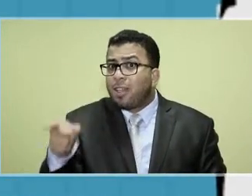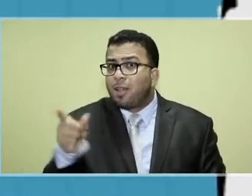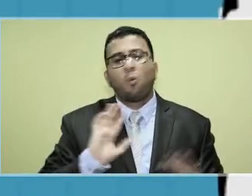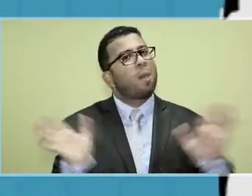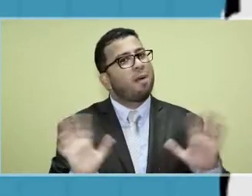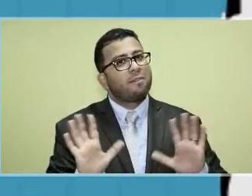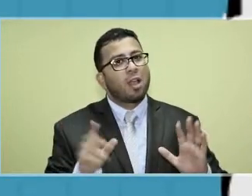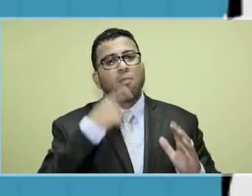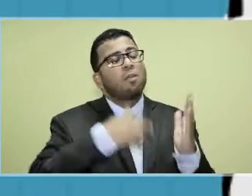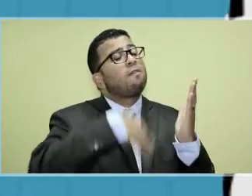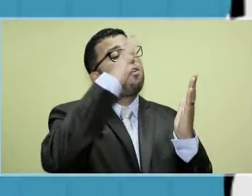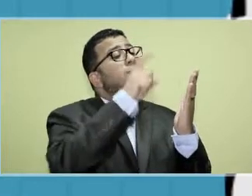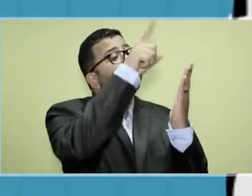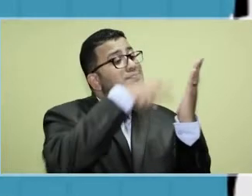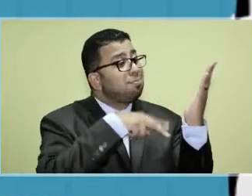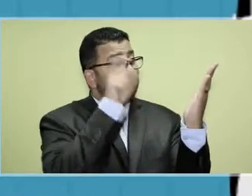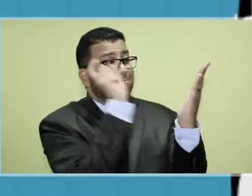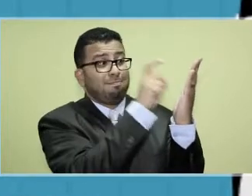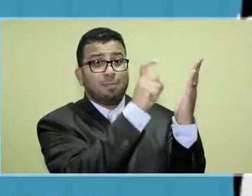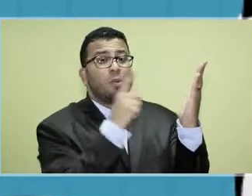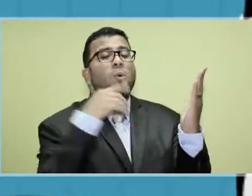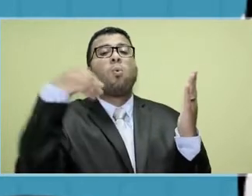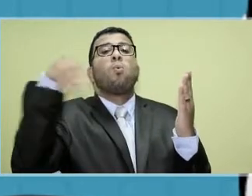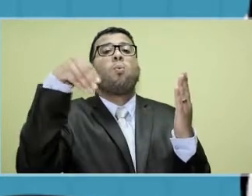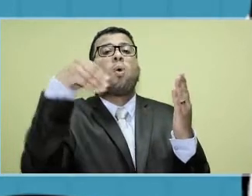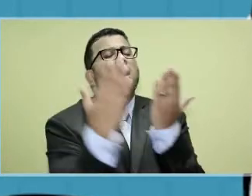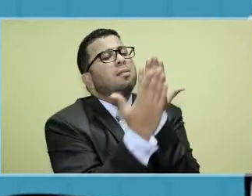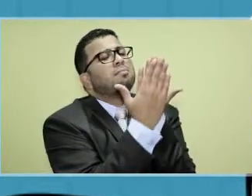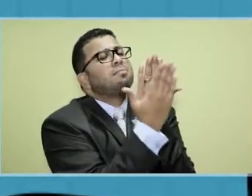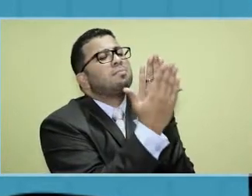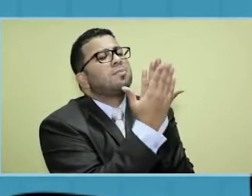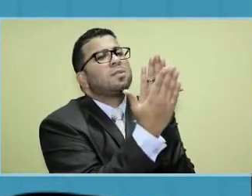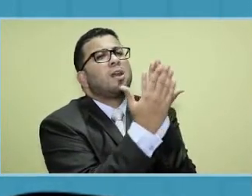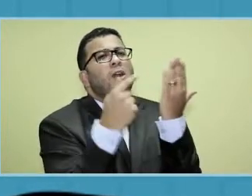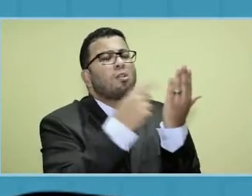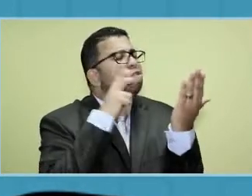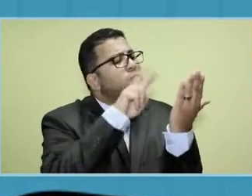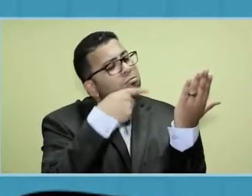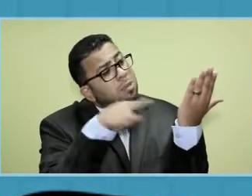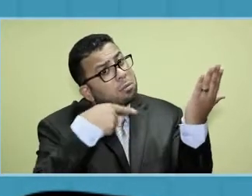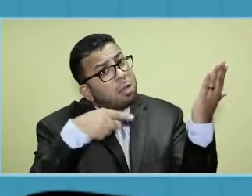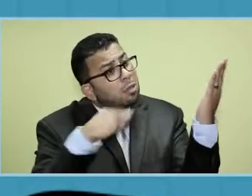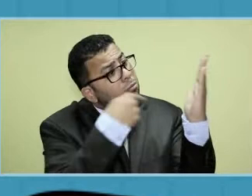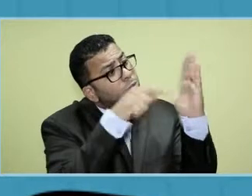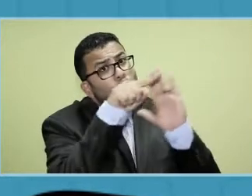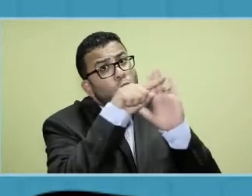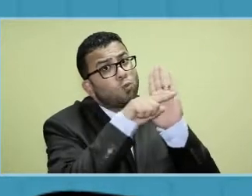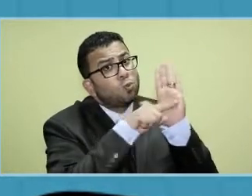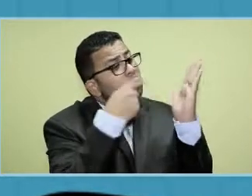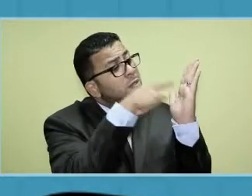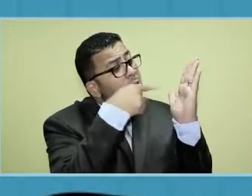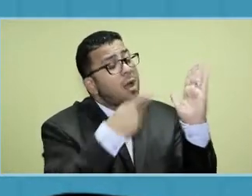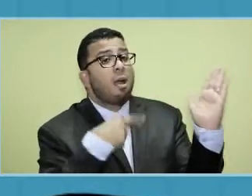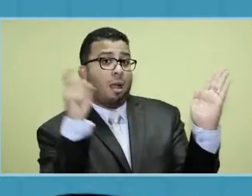القائمة العلوية اضغط على رابط المرفقات وابدأ بتحرير المستندات المطلوبة عن طريق الضغط على